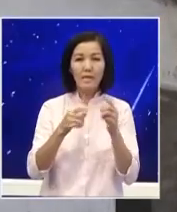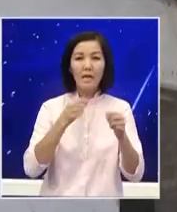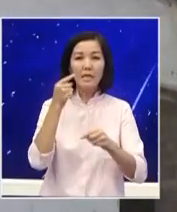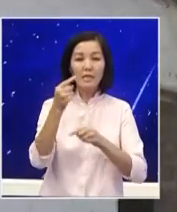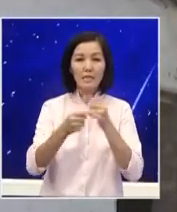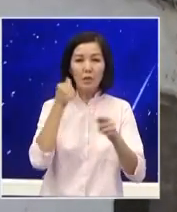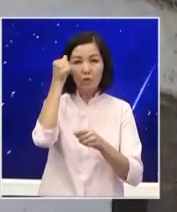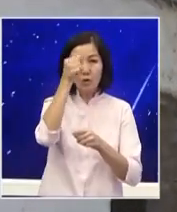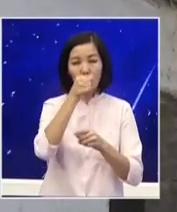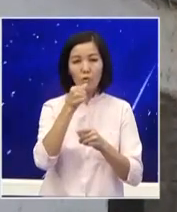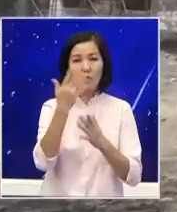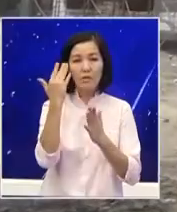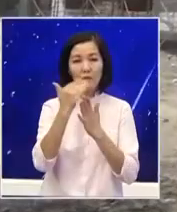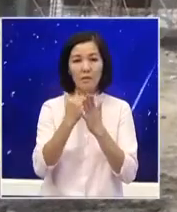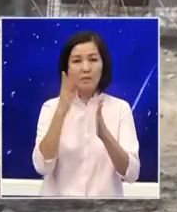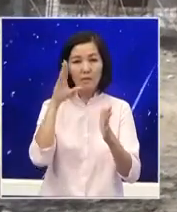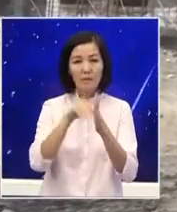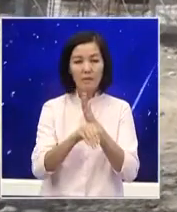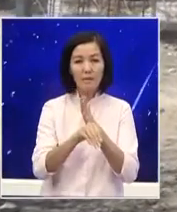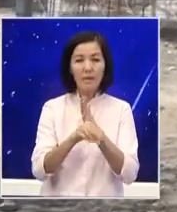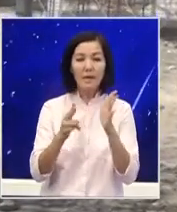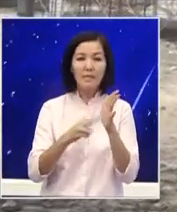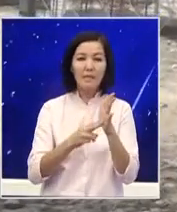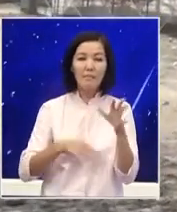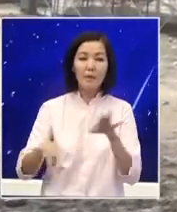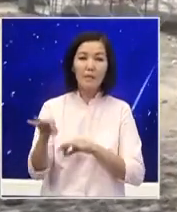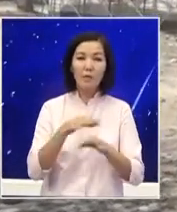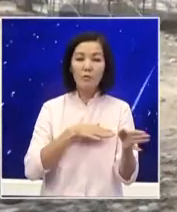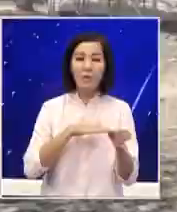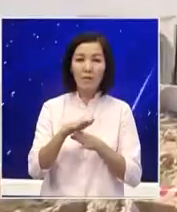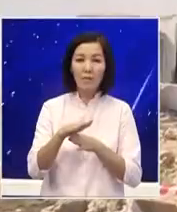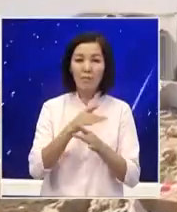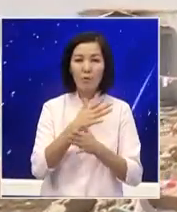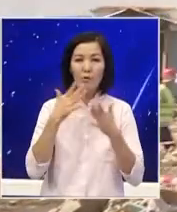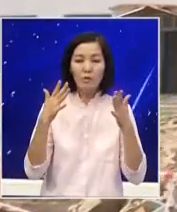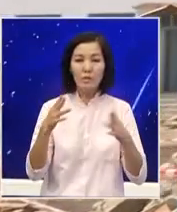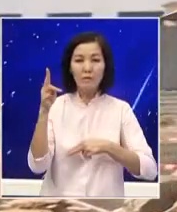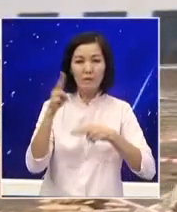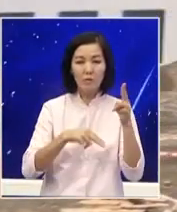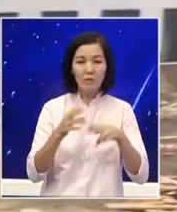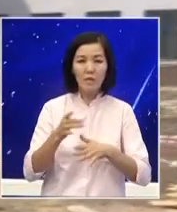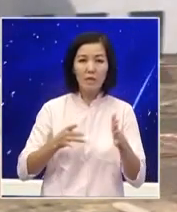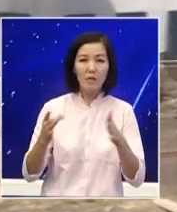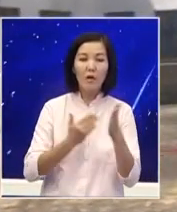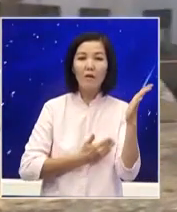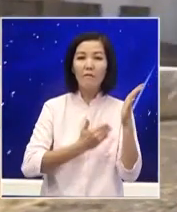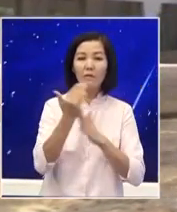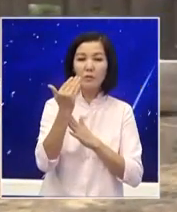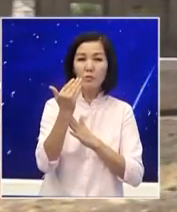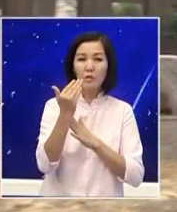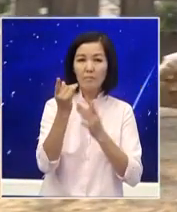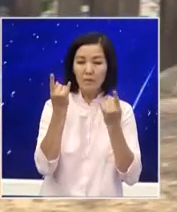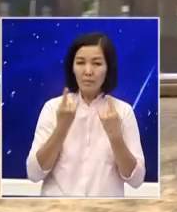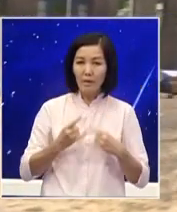в их числе 7 возводятся по дорожной карте занятости в основном большинстве строятся они в регионах с высоким демографическим